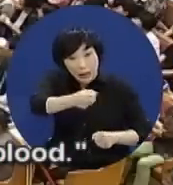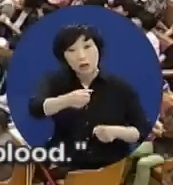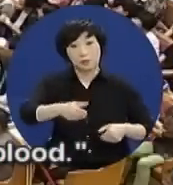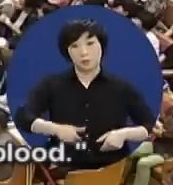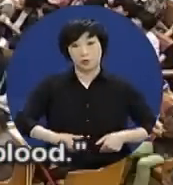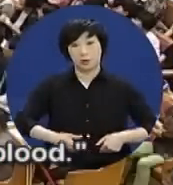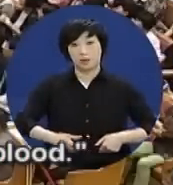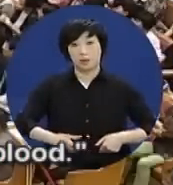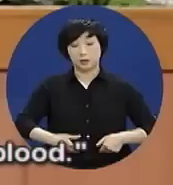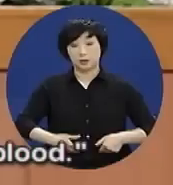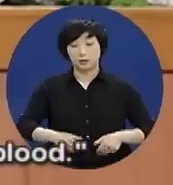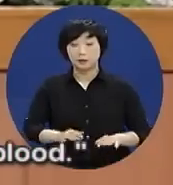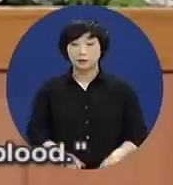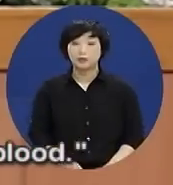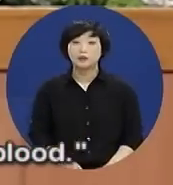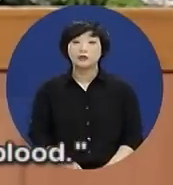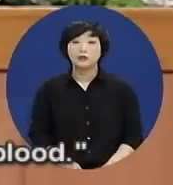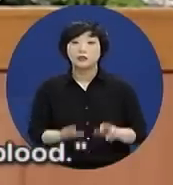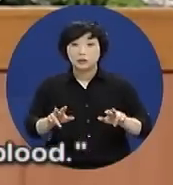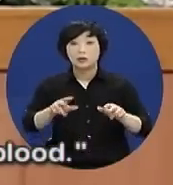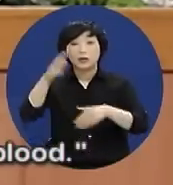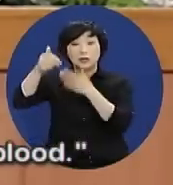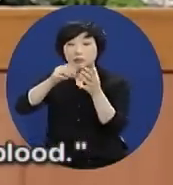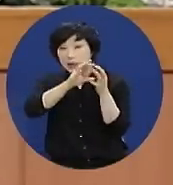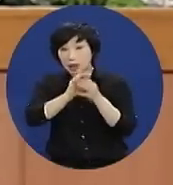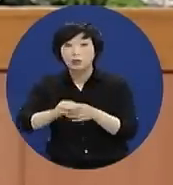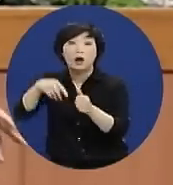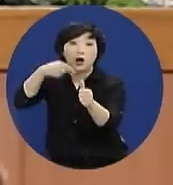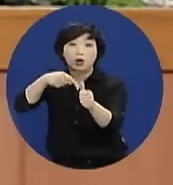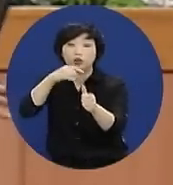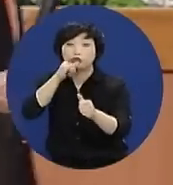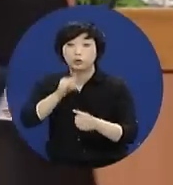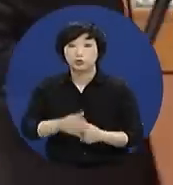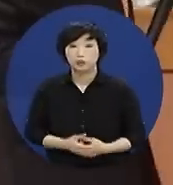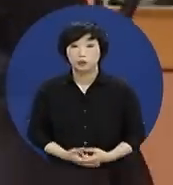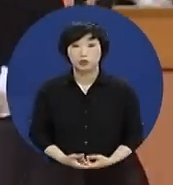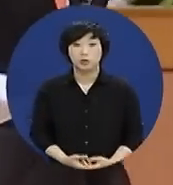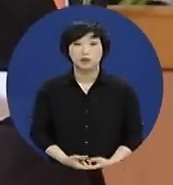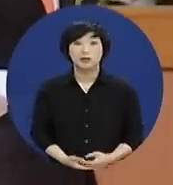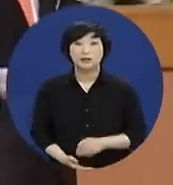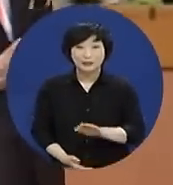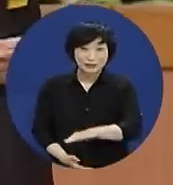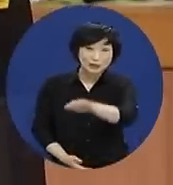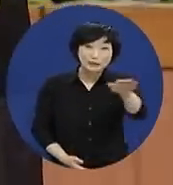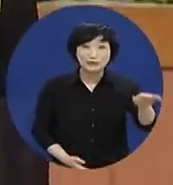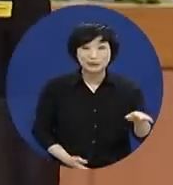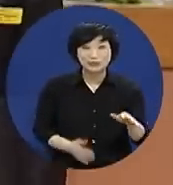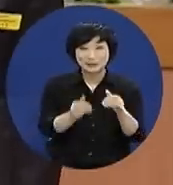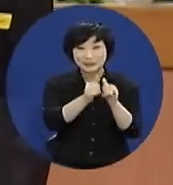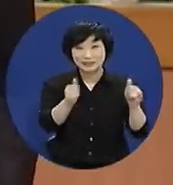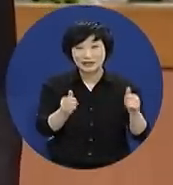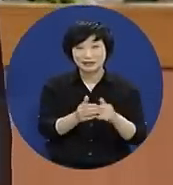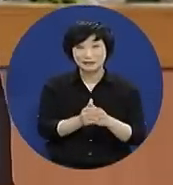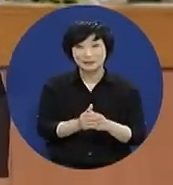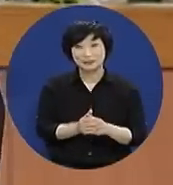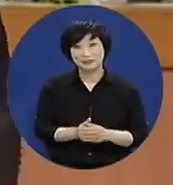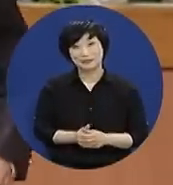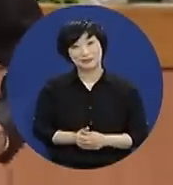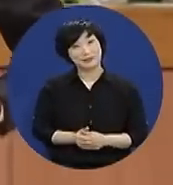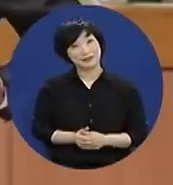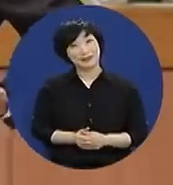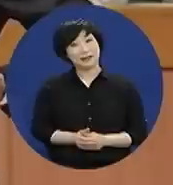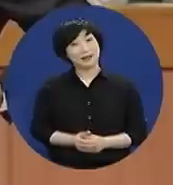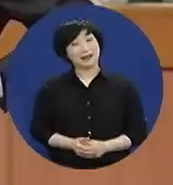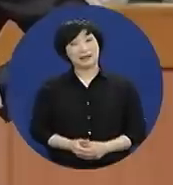よって罪が許されなさいということです神は続けて言われていますしかし私たち